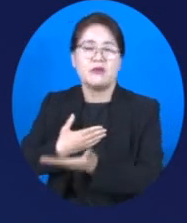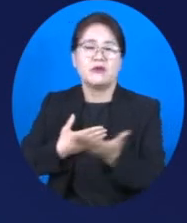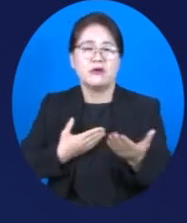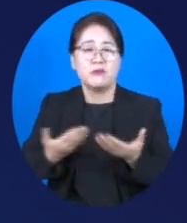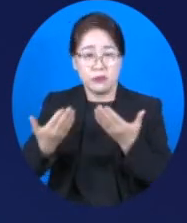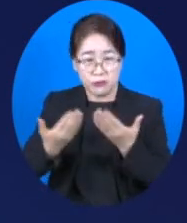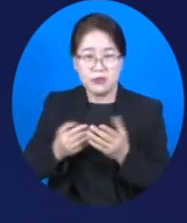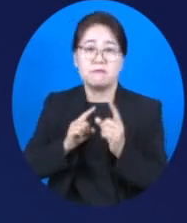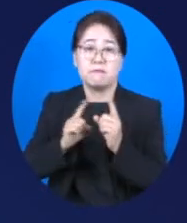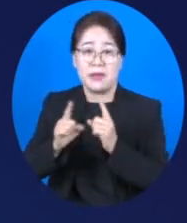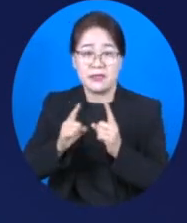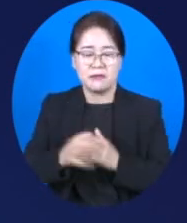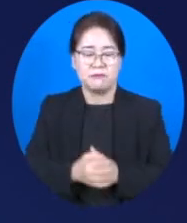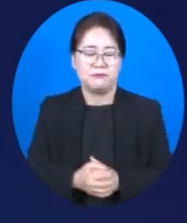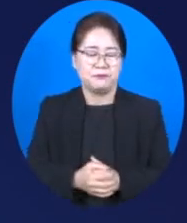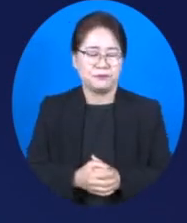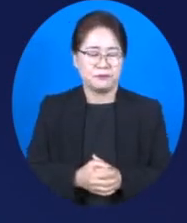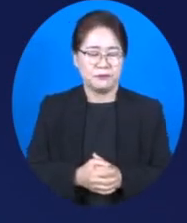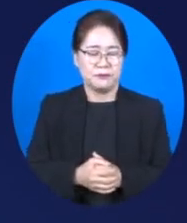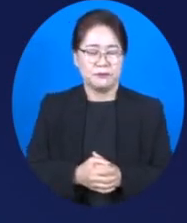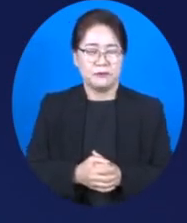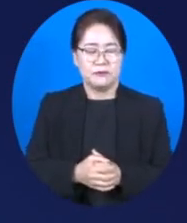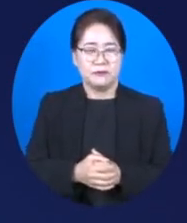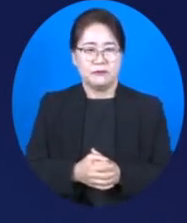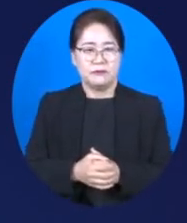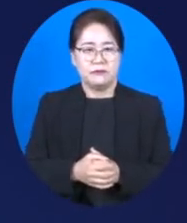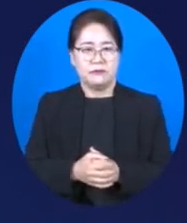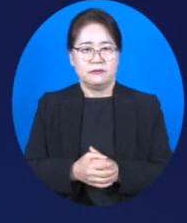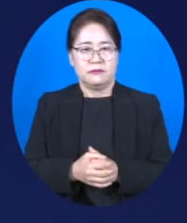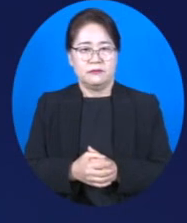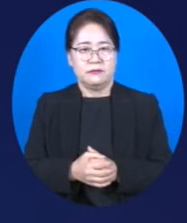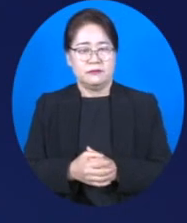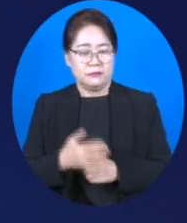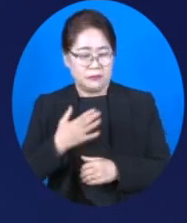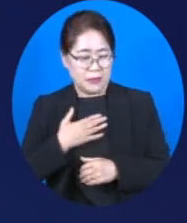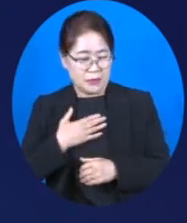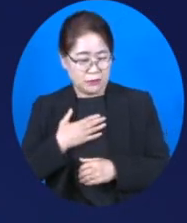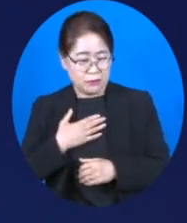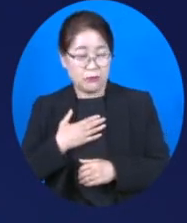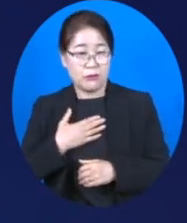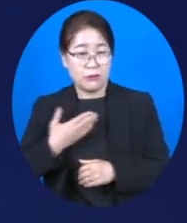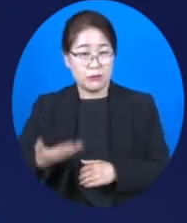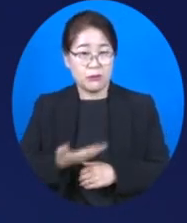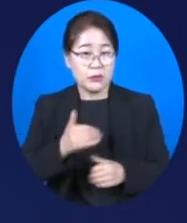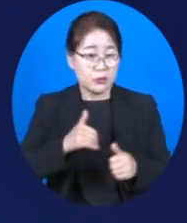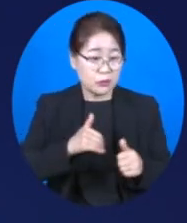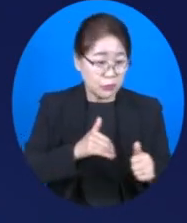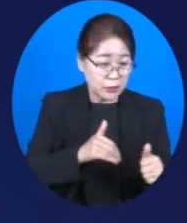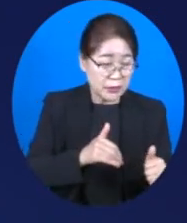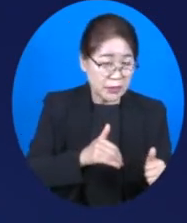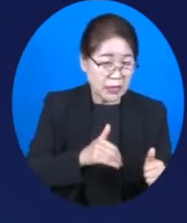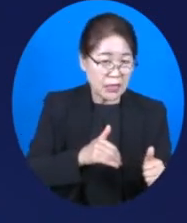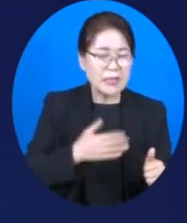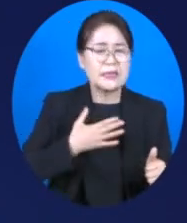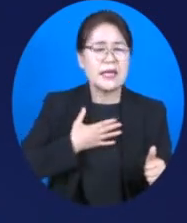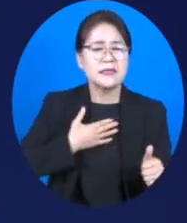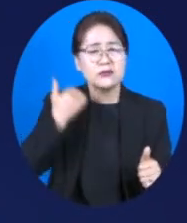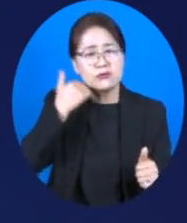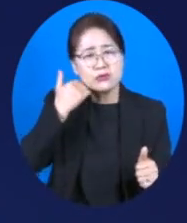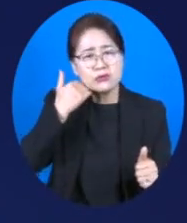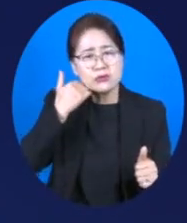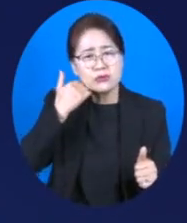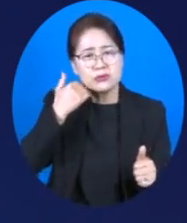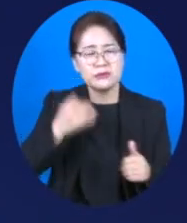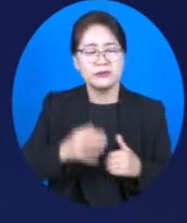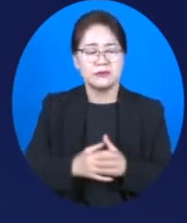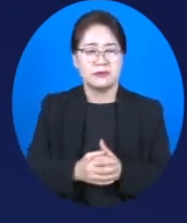말씀입니다. 그러면 나도 너희를 보내노라고 할 때에 여기서 나는 누구를 말할까요? 자,